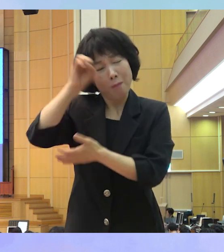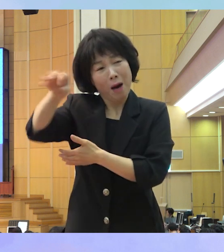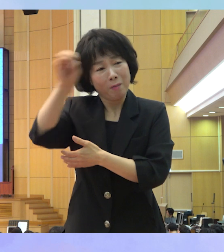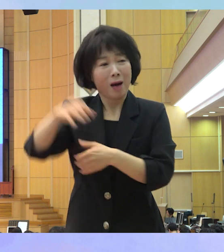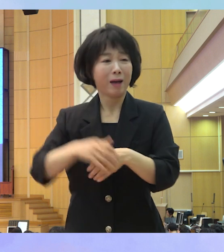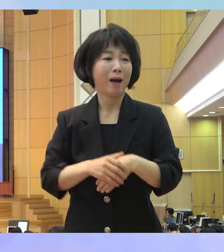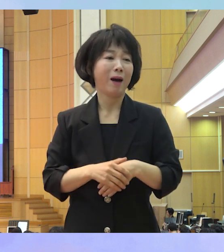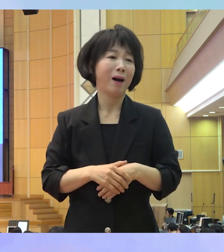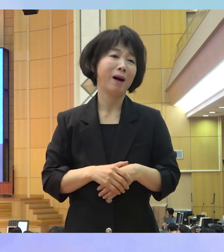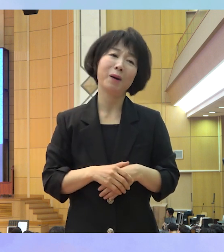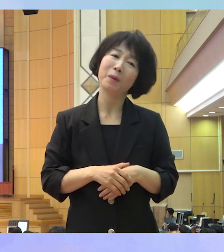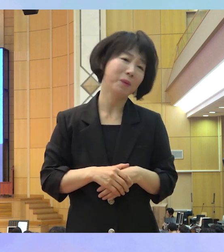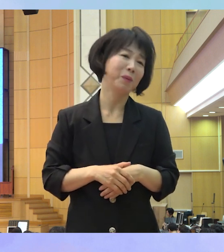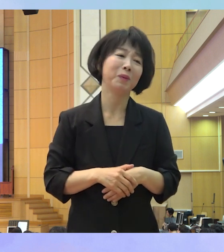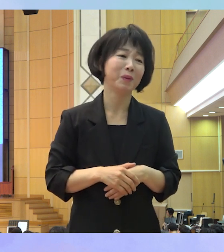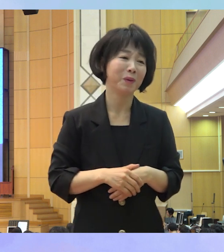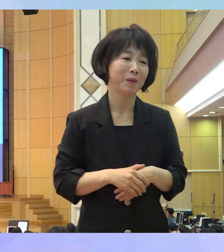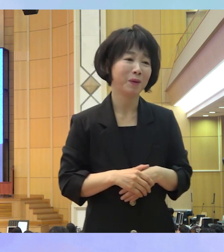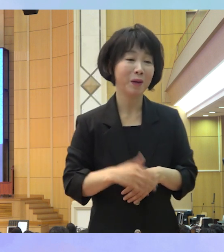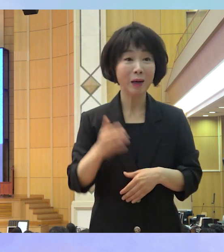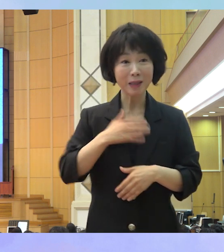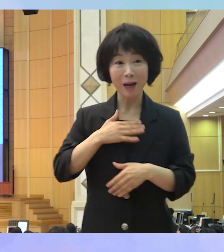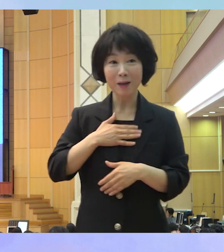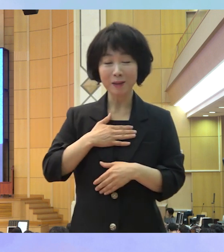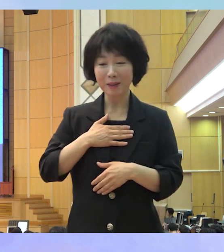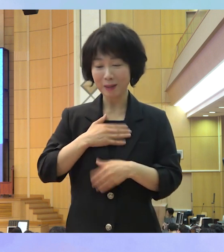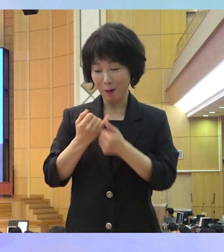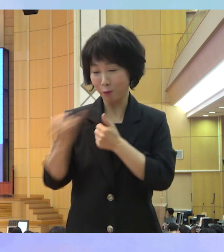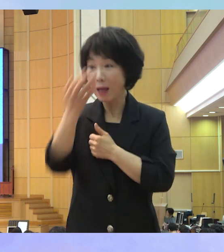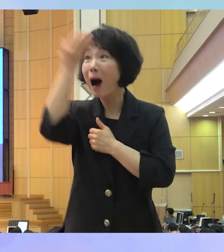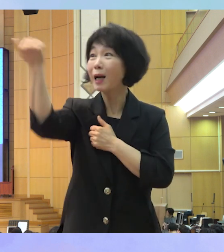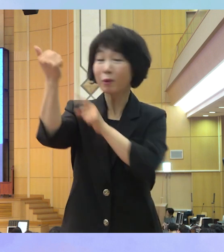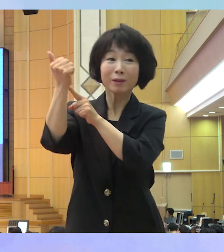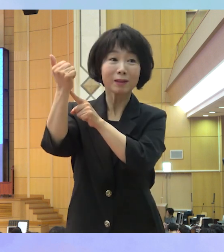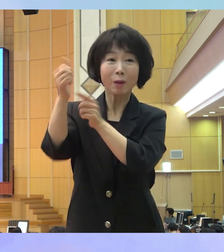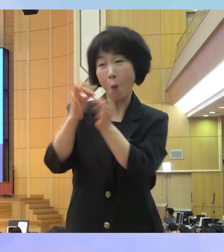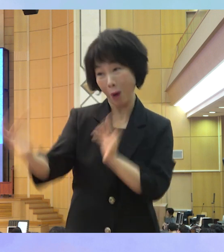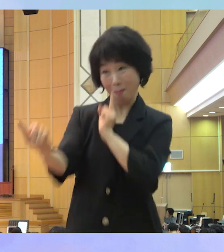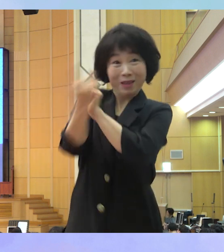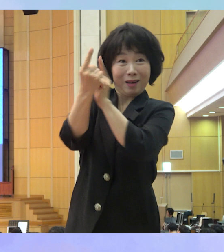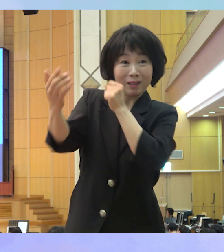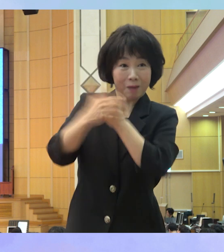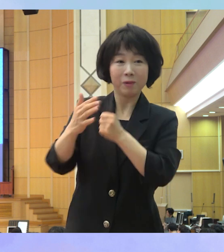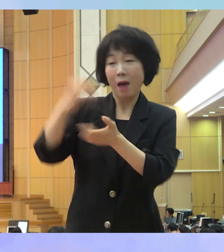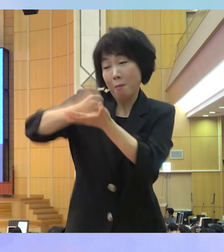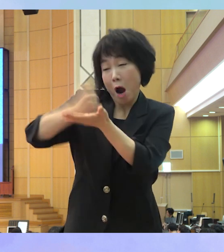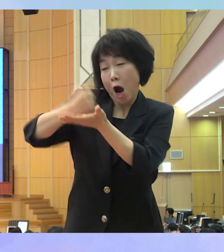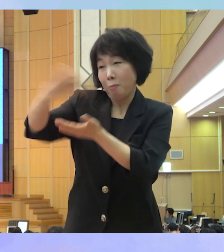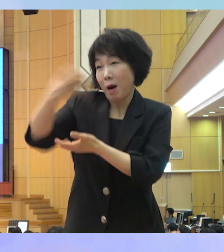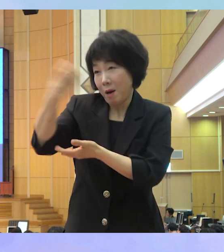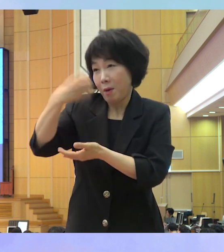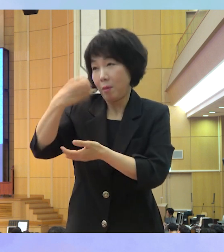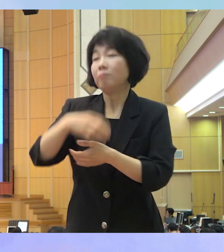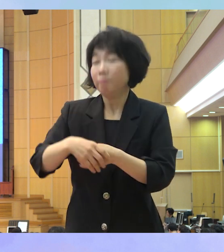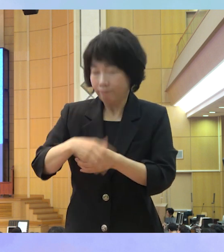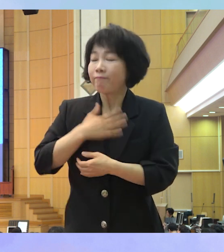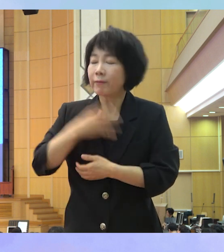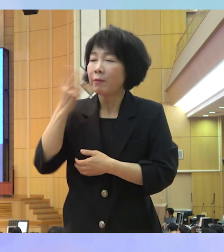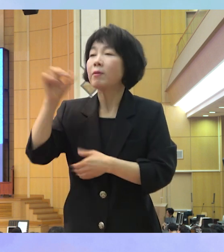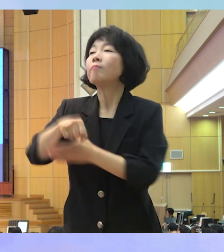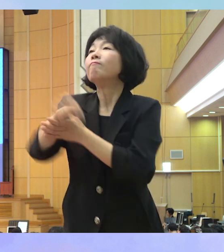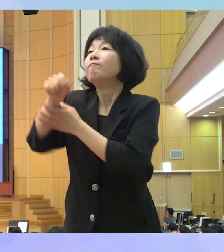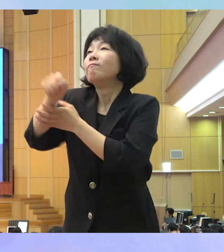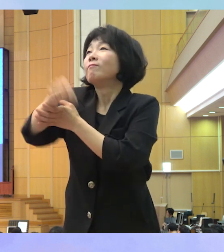않잖아요. 그래서 저는 손주 사위잖아요. 손주 사위니까 그냥 와서 이렇게 들어줬다고, 얼마나